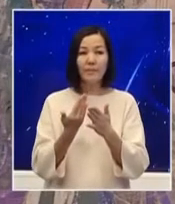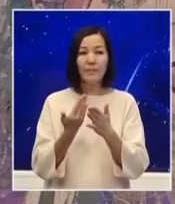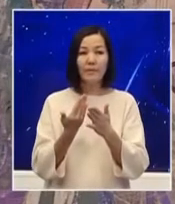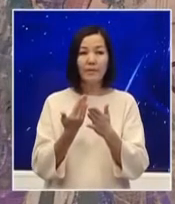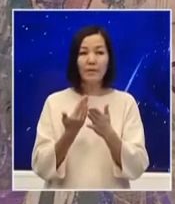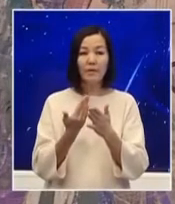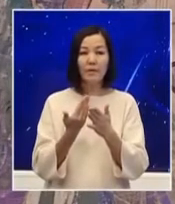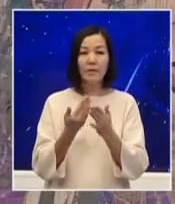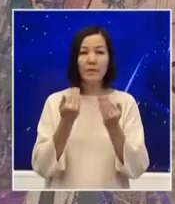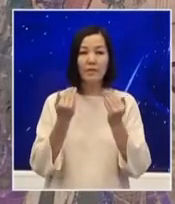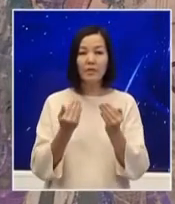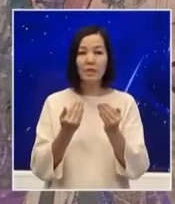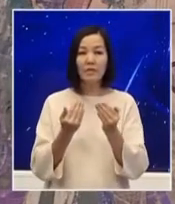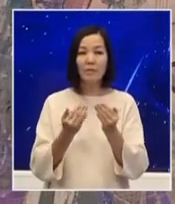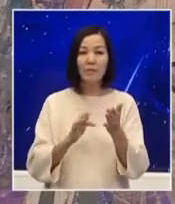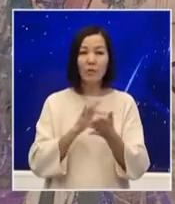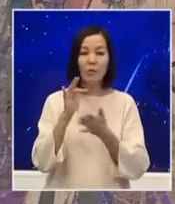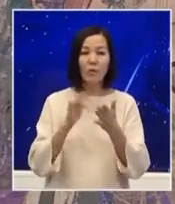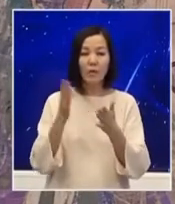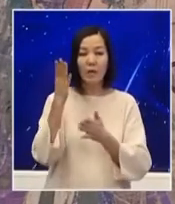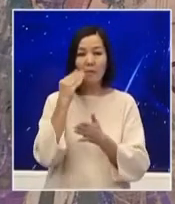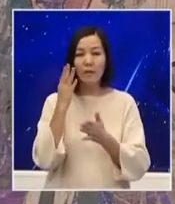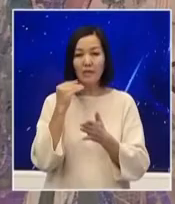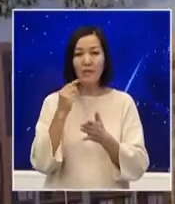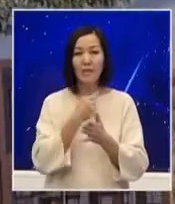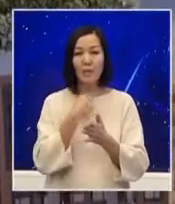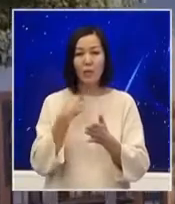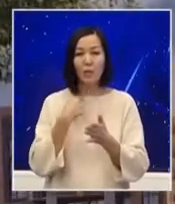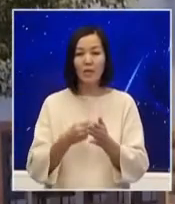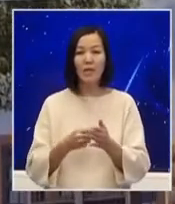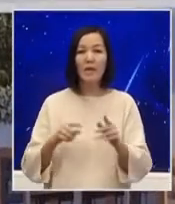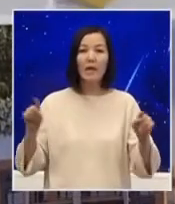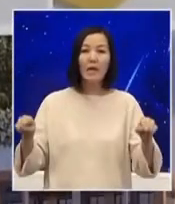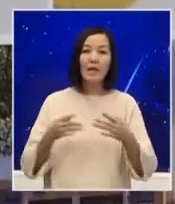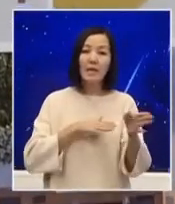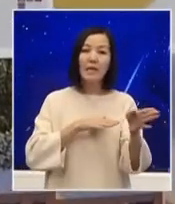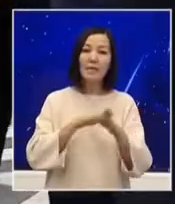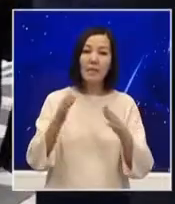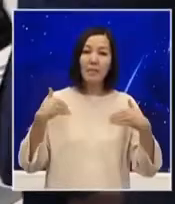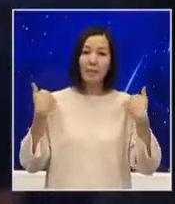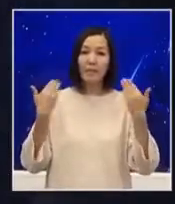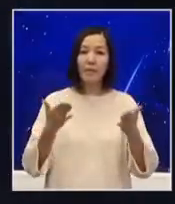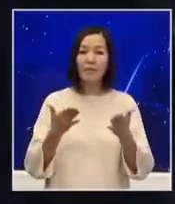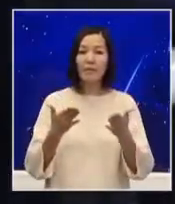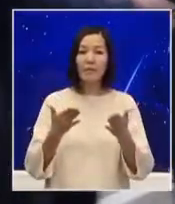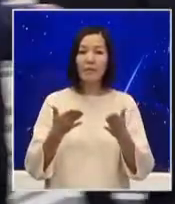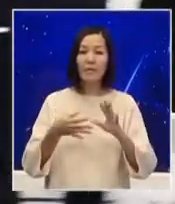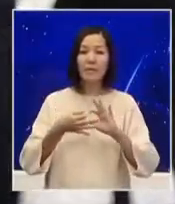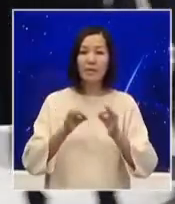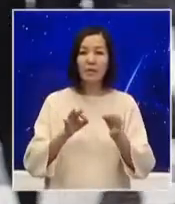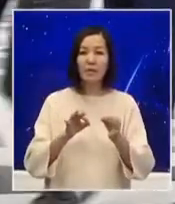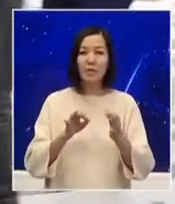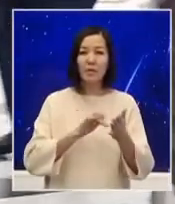инновационного пояса вокруг города Алматы и города Талдыкургана. Реализация предложенных проектов сдвинет с мертвой точки строительства